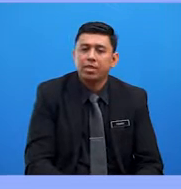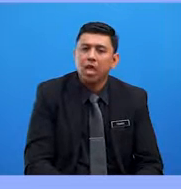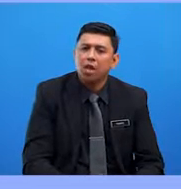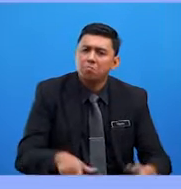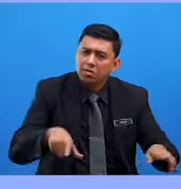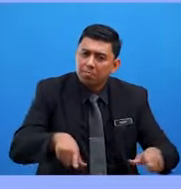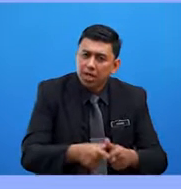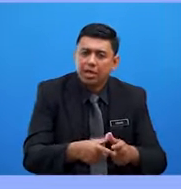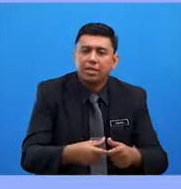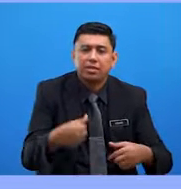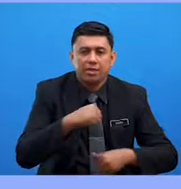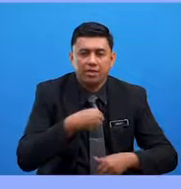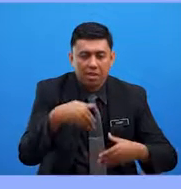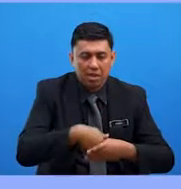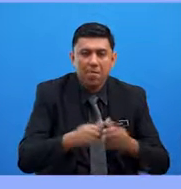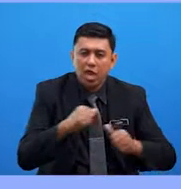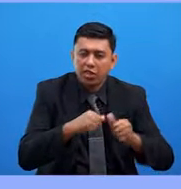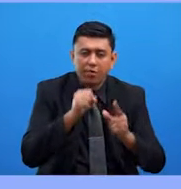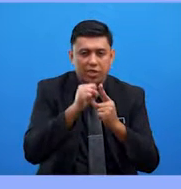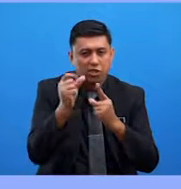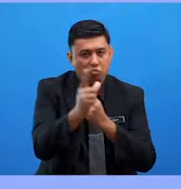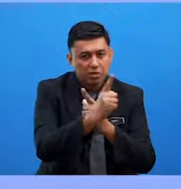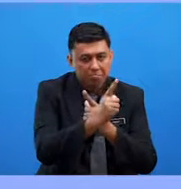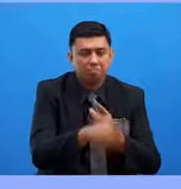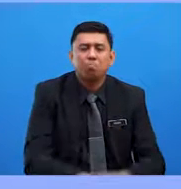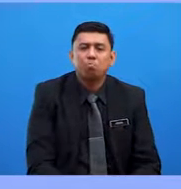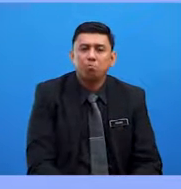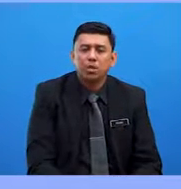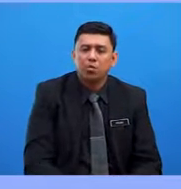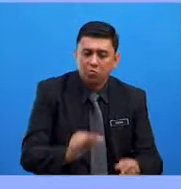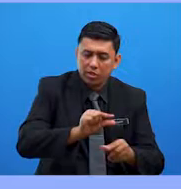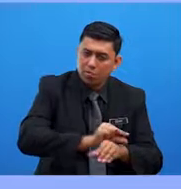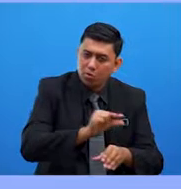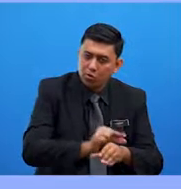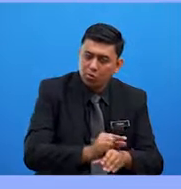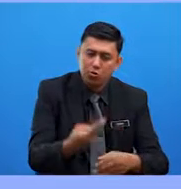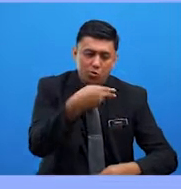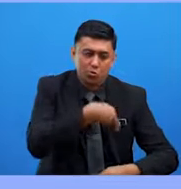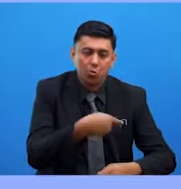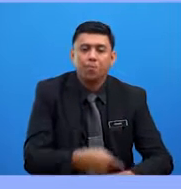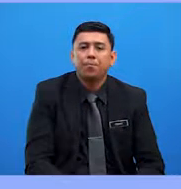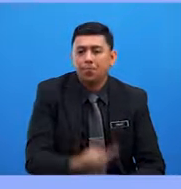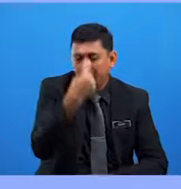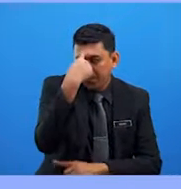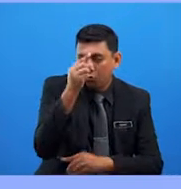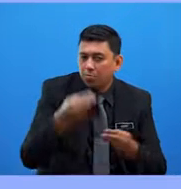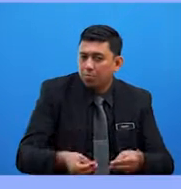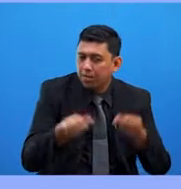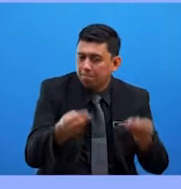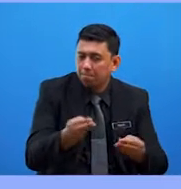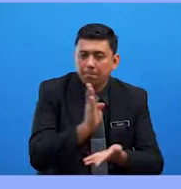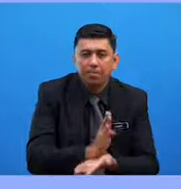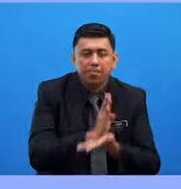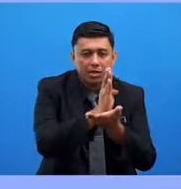diri dalam aktiviti sosial. Perniagaan juga menggunakan keuntungannya untuk memberikan